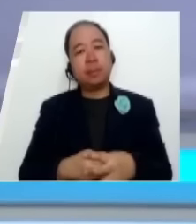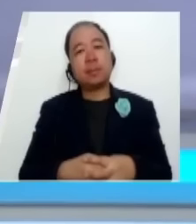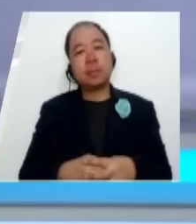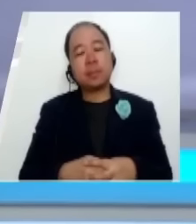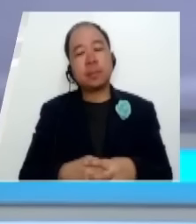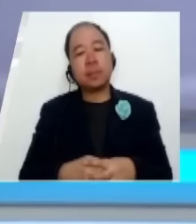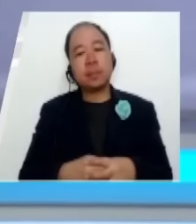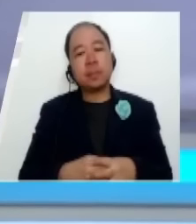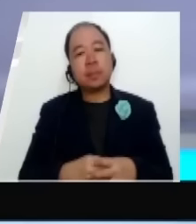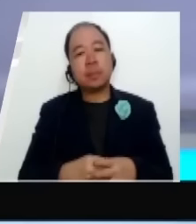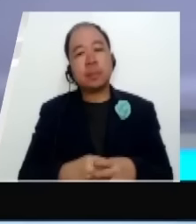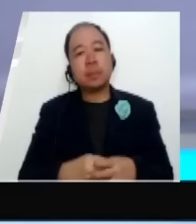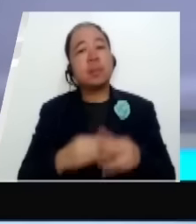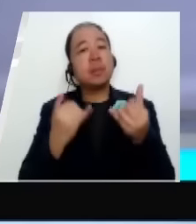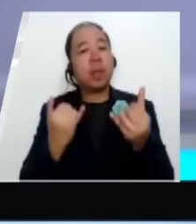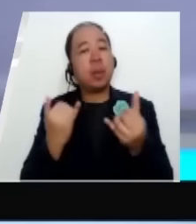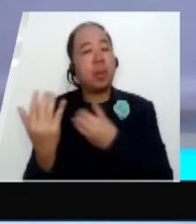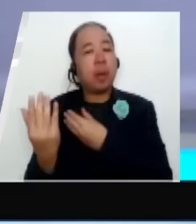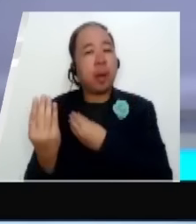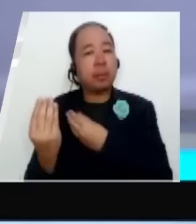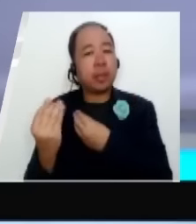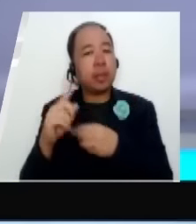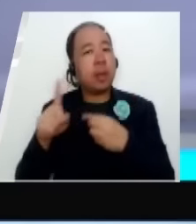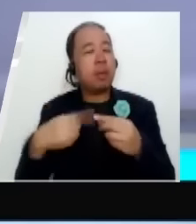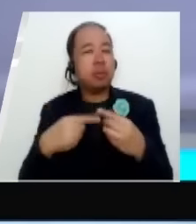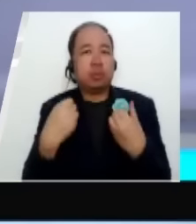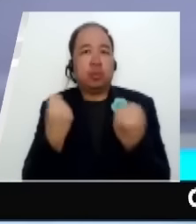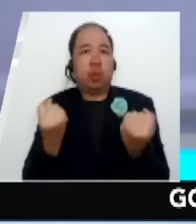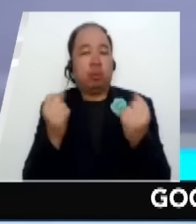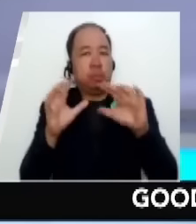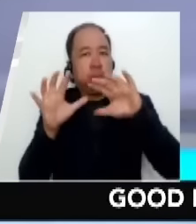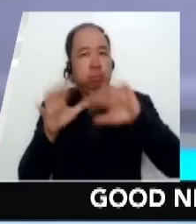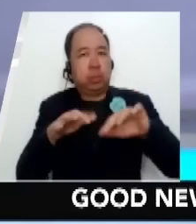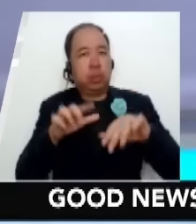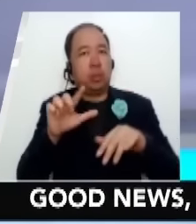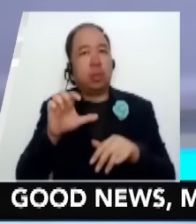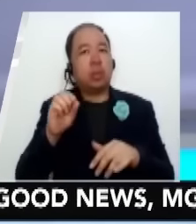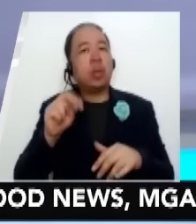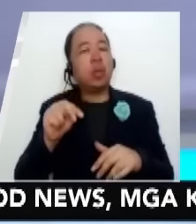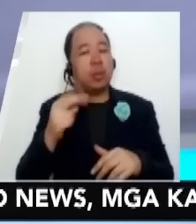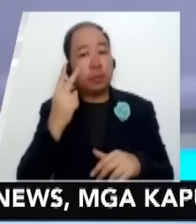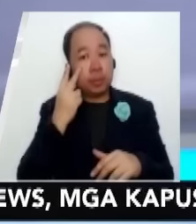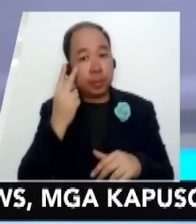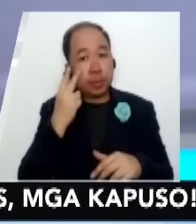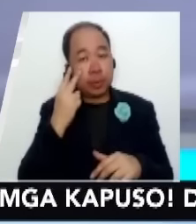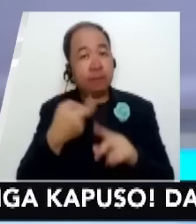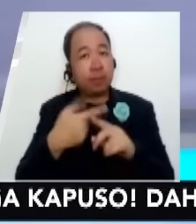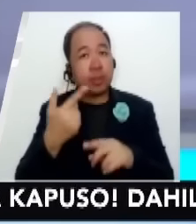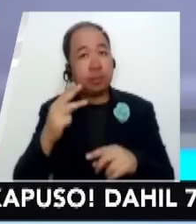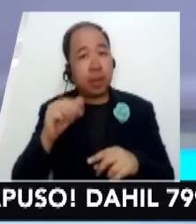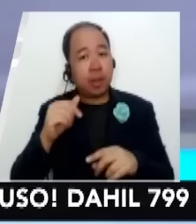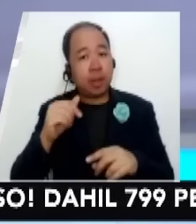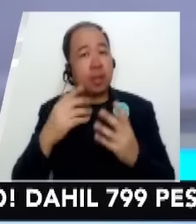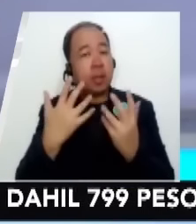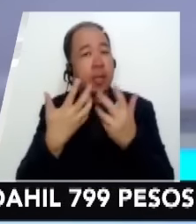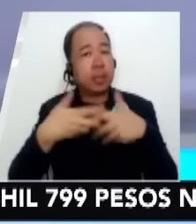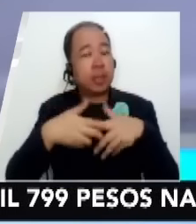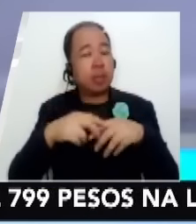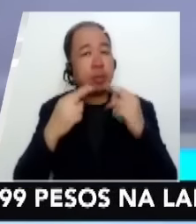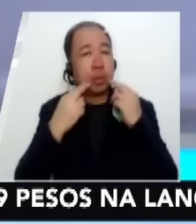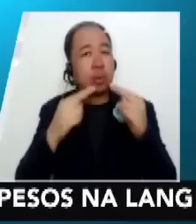Ang pinakahuling update sa Super Bagyong Leon, alamin na natin mula kay Amor La Rosa ng GMA Integrated News Weather Center.